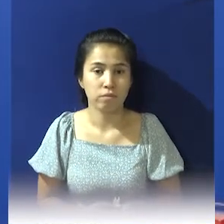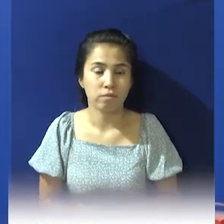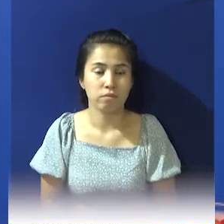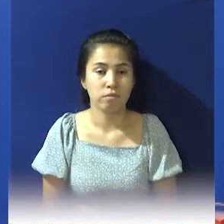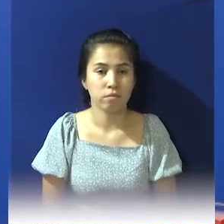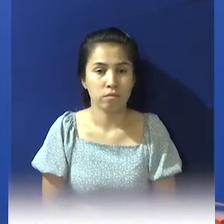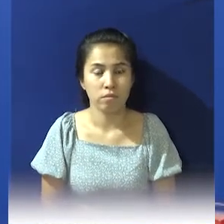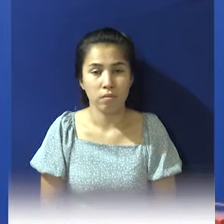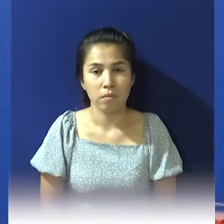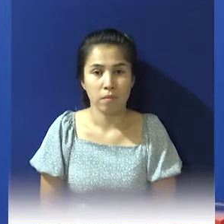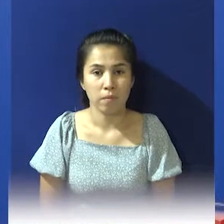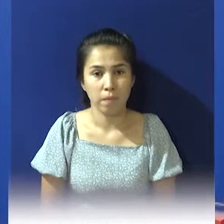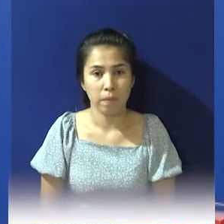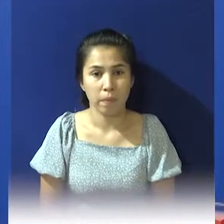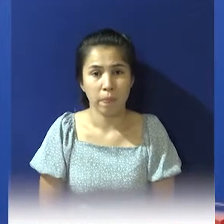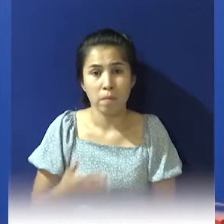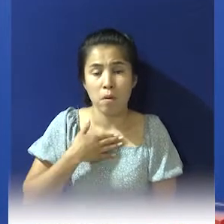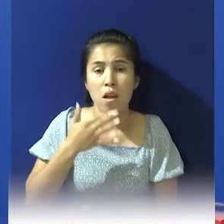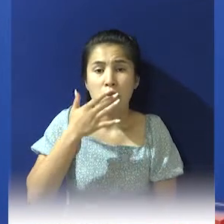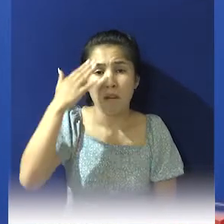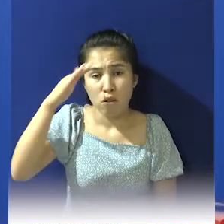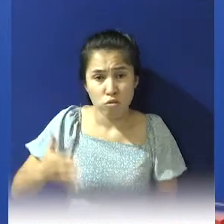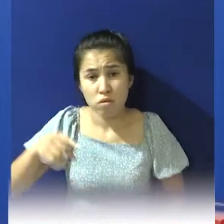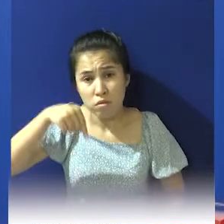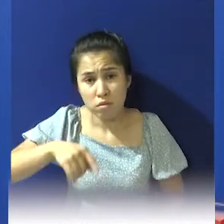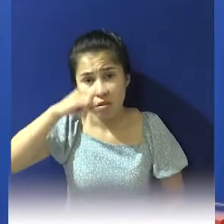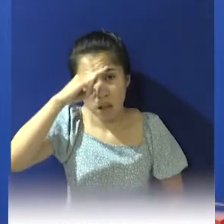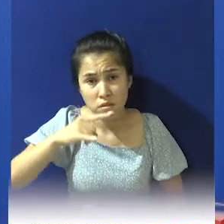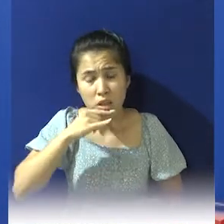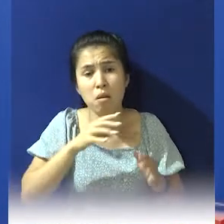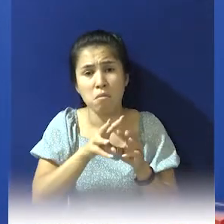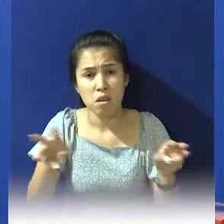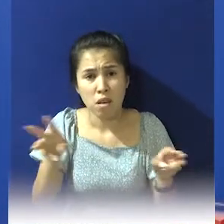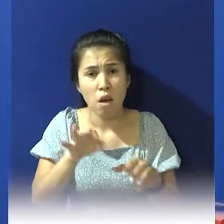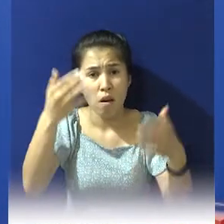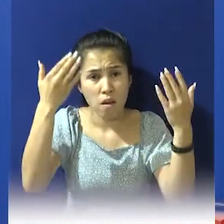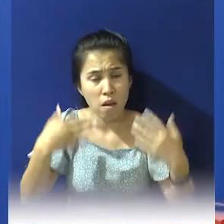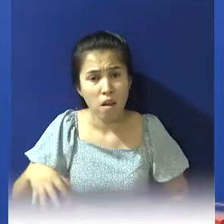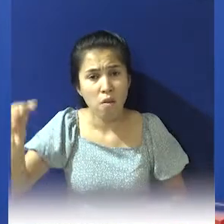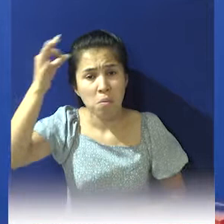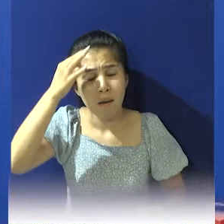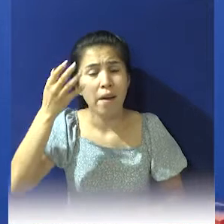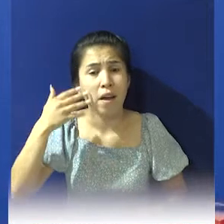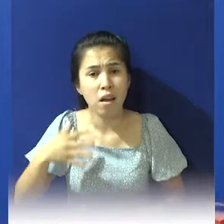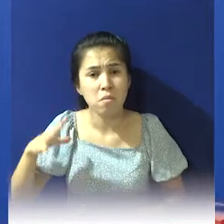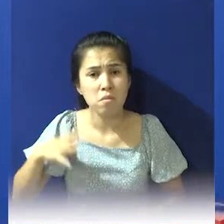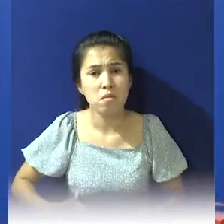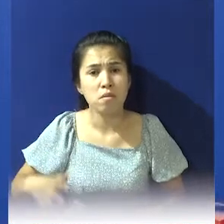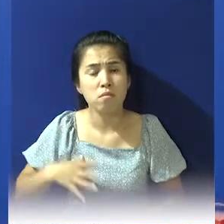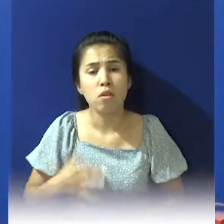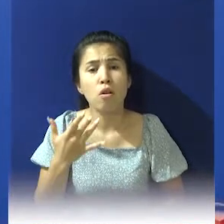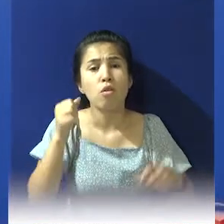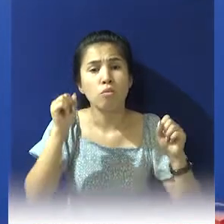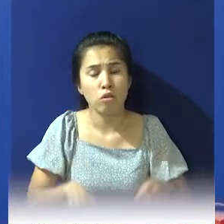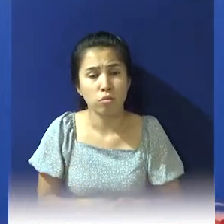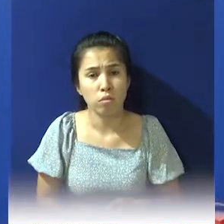масло продавалось по 480 тенге. Однако у нас закончился запас того дешевого растительного масла. Теперь оно другой марки продается